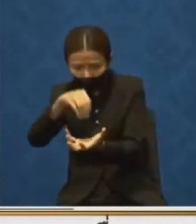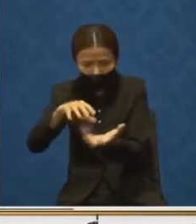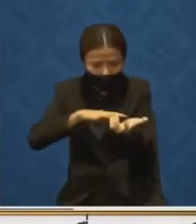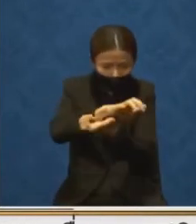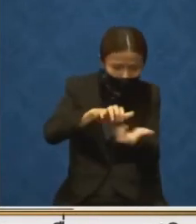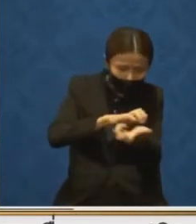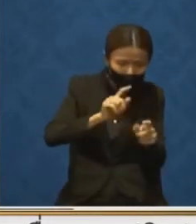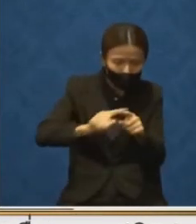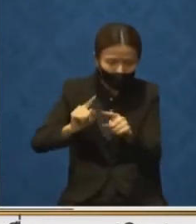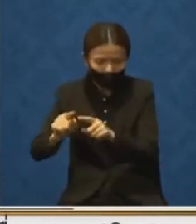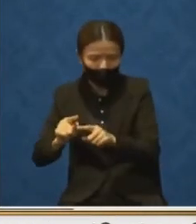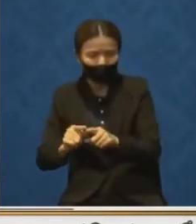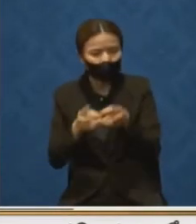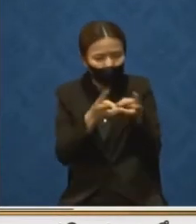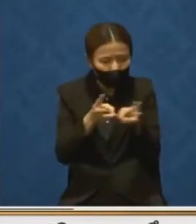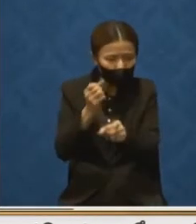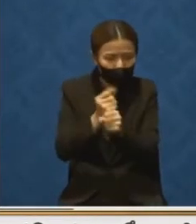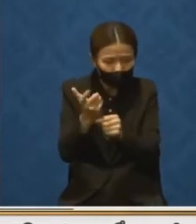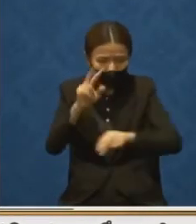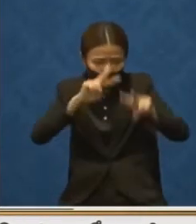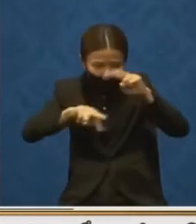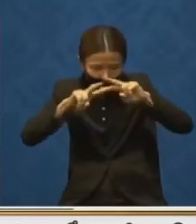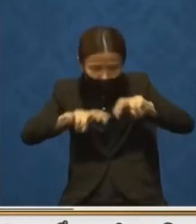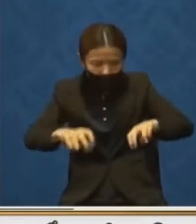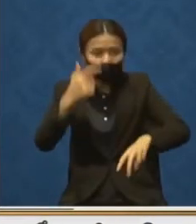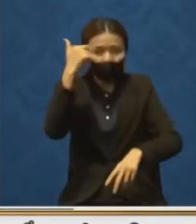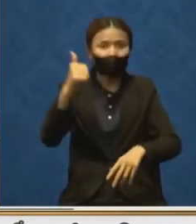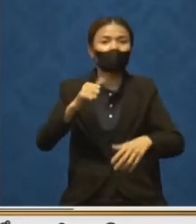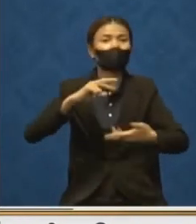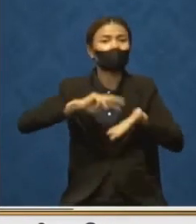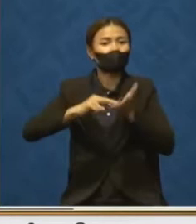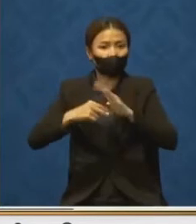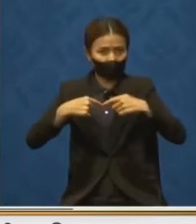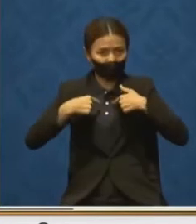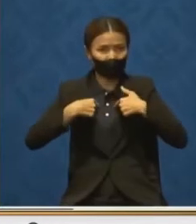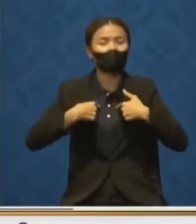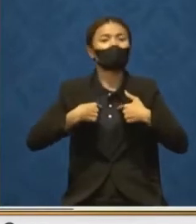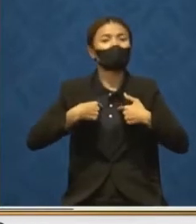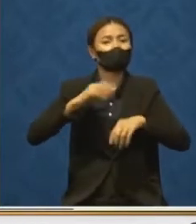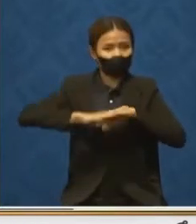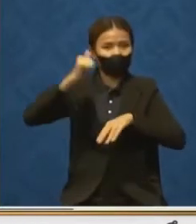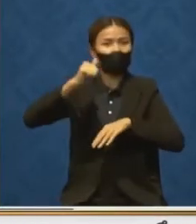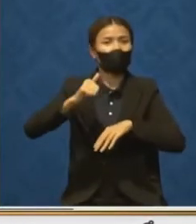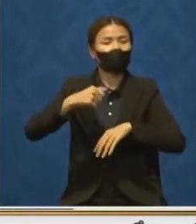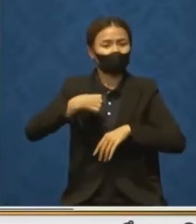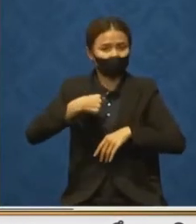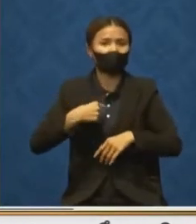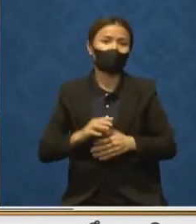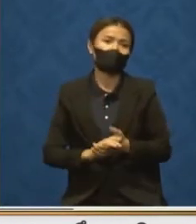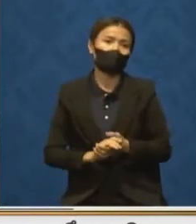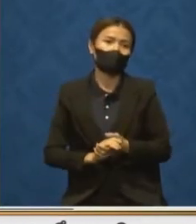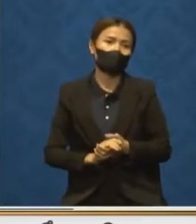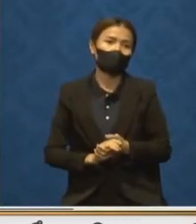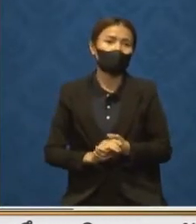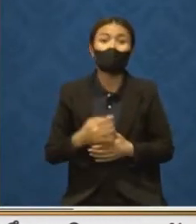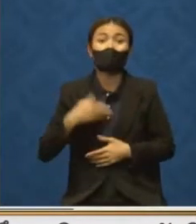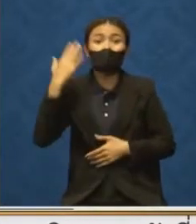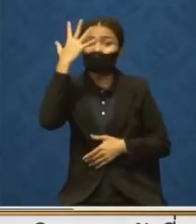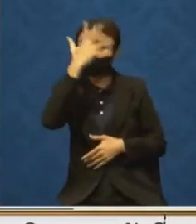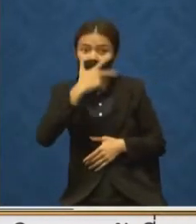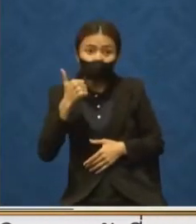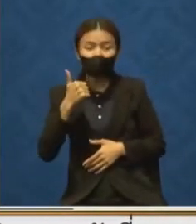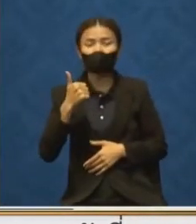เนี่ยกระบวนการผลิตต้องพิสูจน์นะพิสูจน์ด้วยอะไรครับด้วยผลงานไม่ใช่รูปร่างหน้าตา